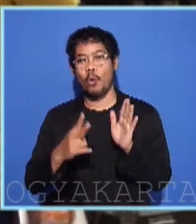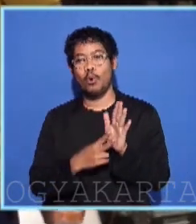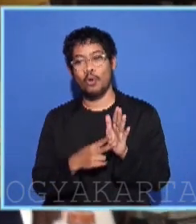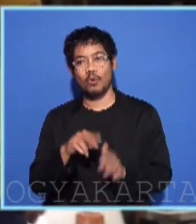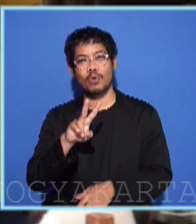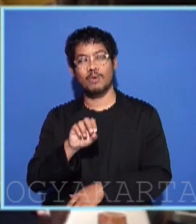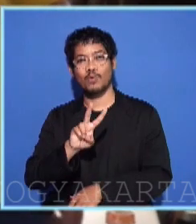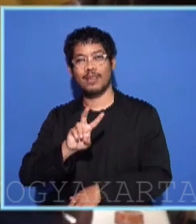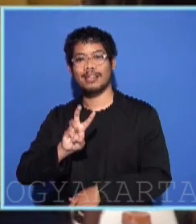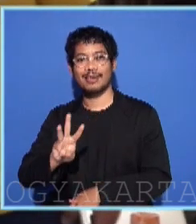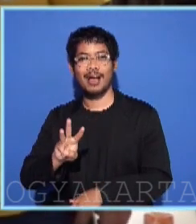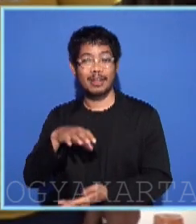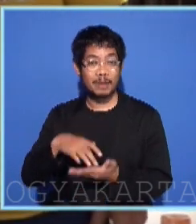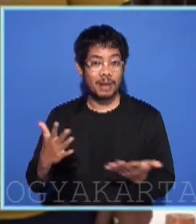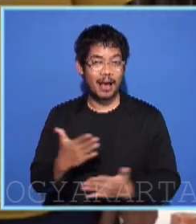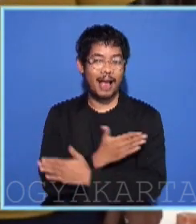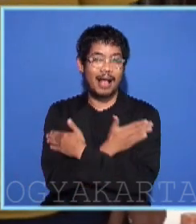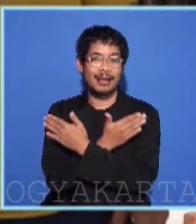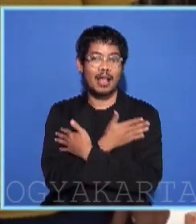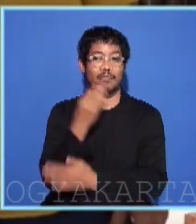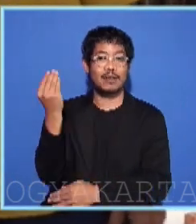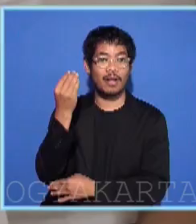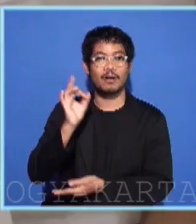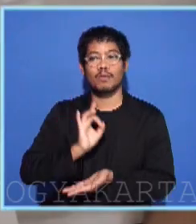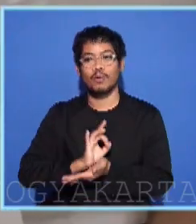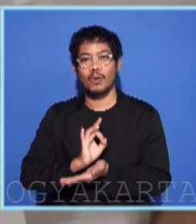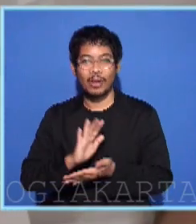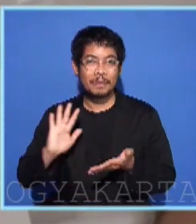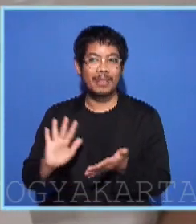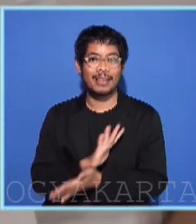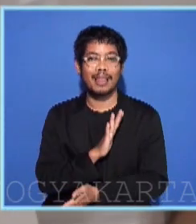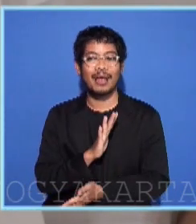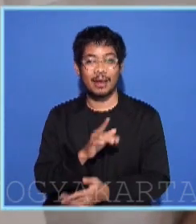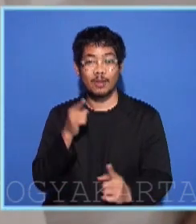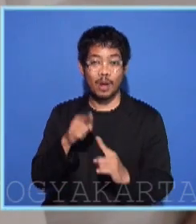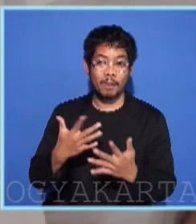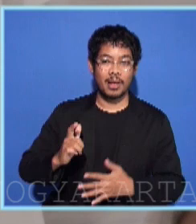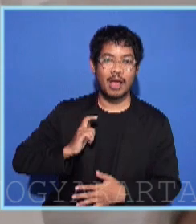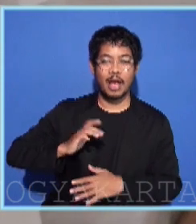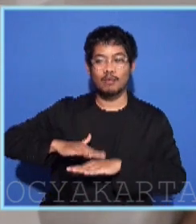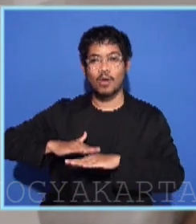Utara, Tour de Prambanan 2023 juga menjadi momentum mengangkat kekayaan budaya dan